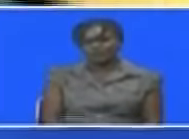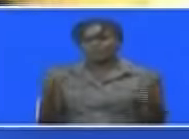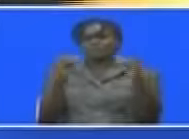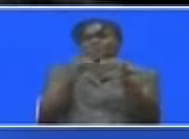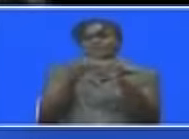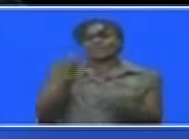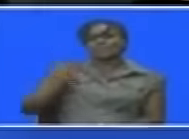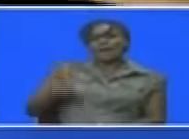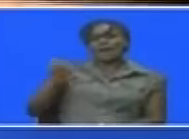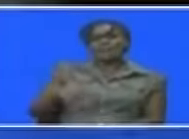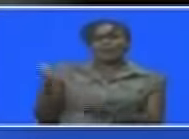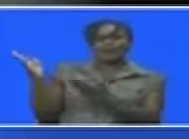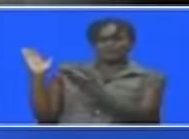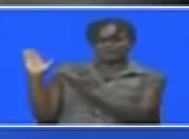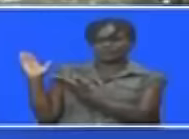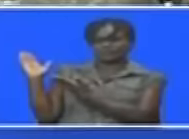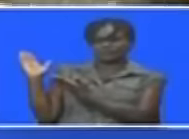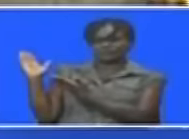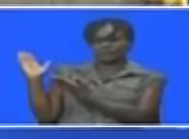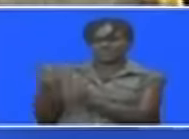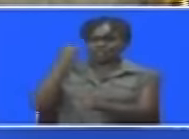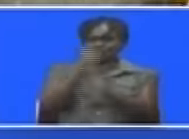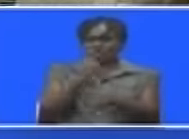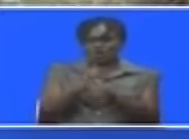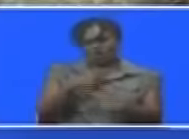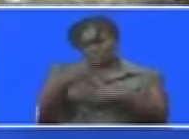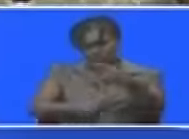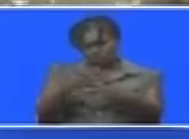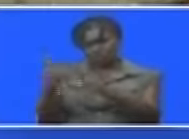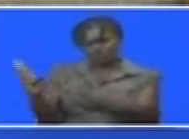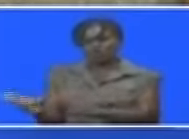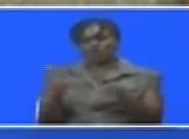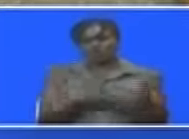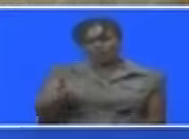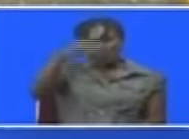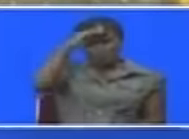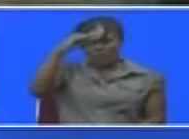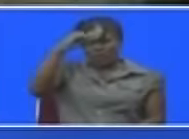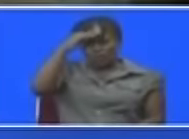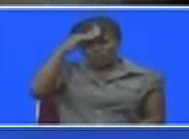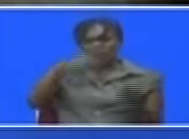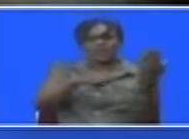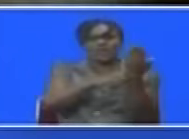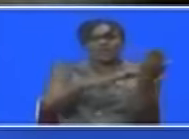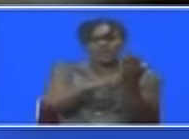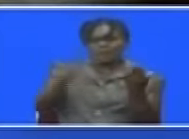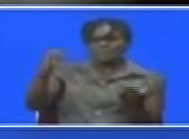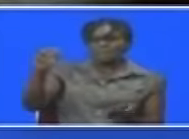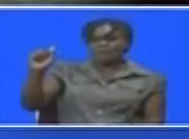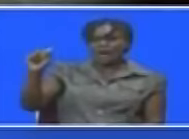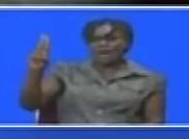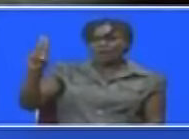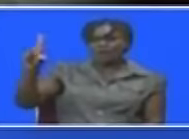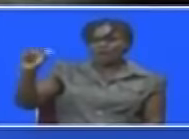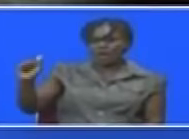Tulimpata Mama Florence Amonge akifanya kazi aliyozoea. Pombe yake hapa maarufu kama Malua